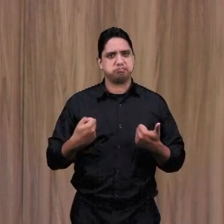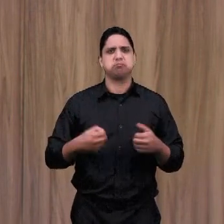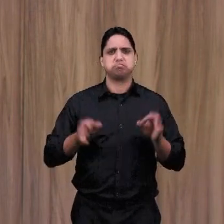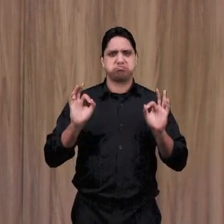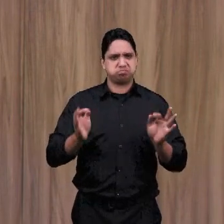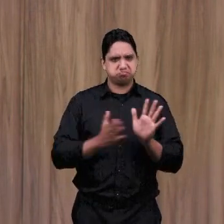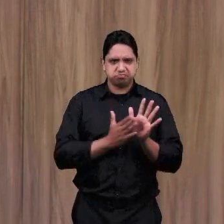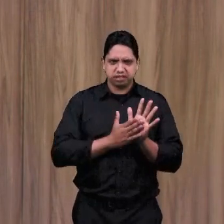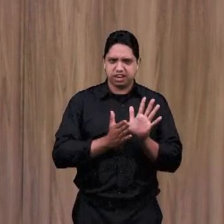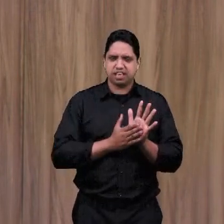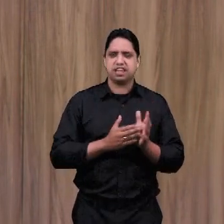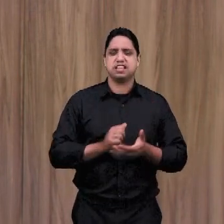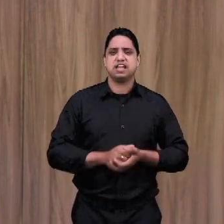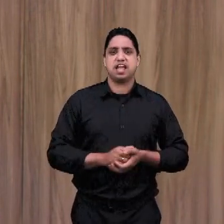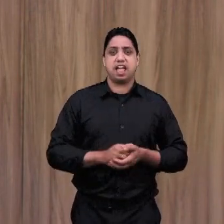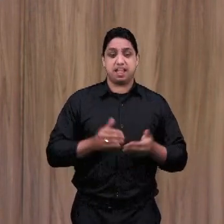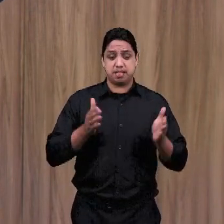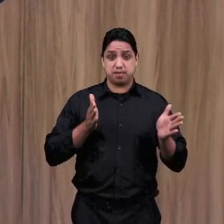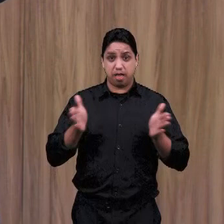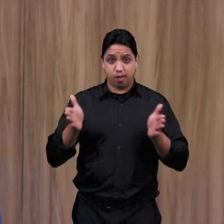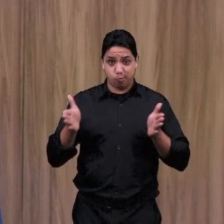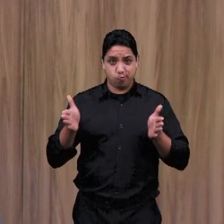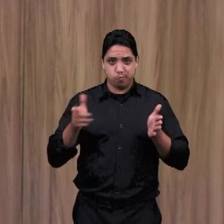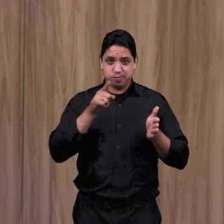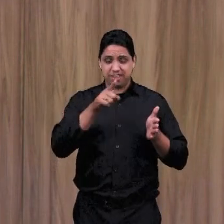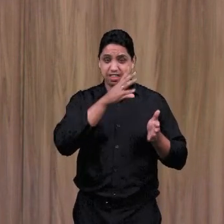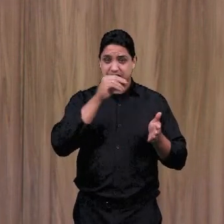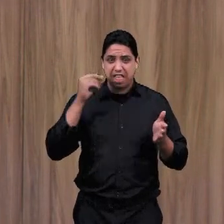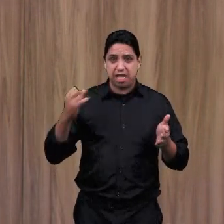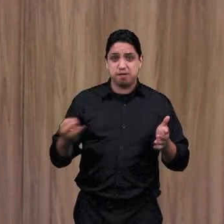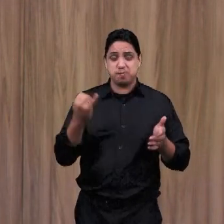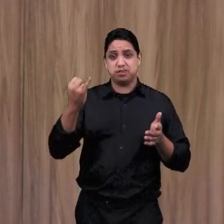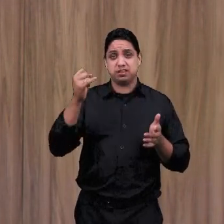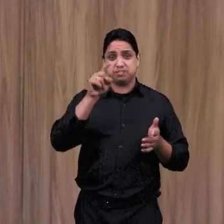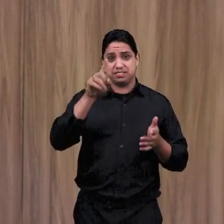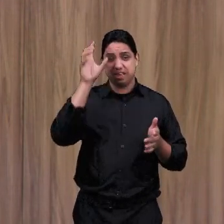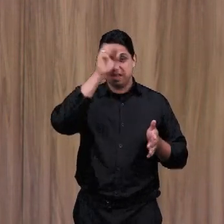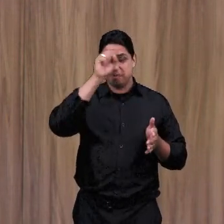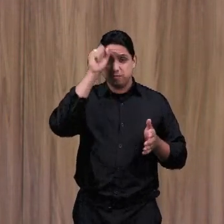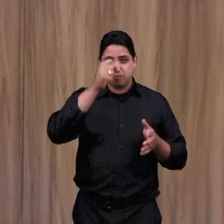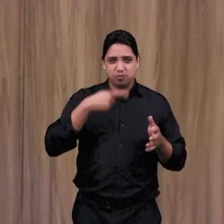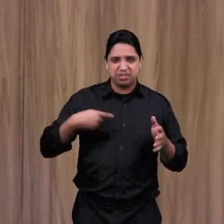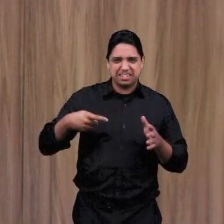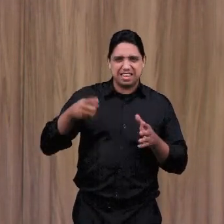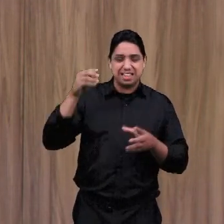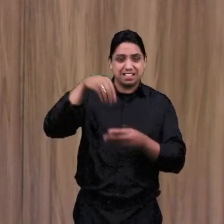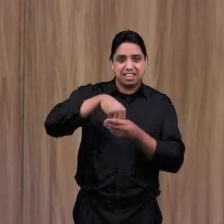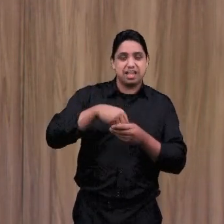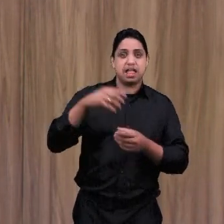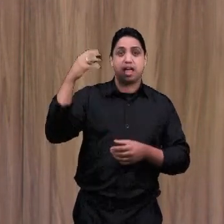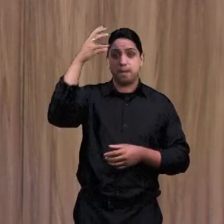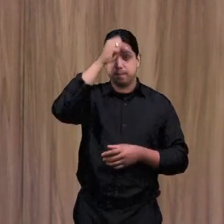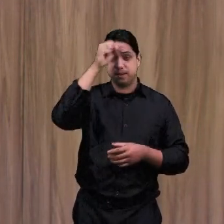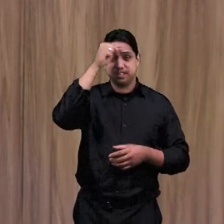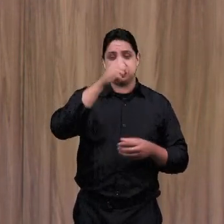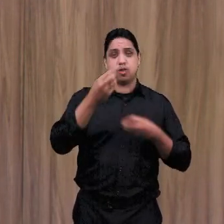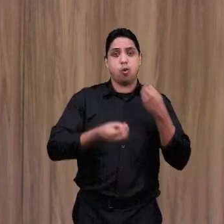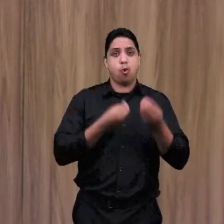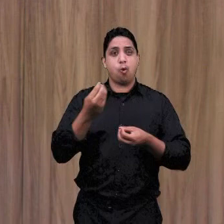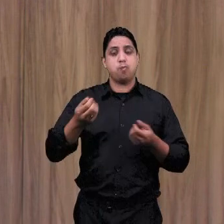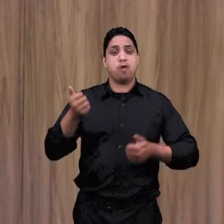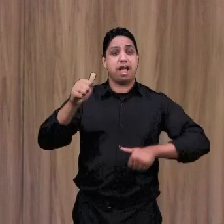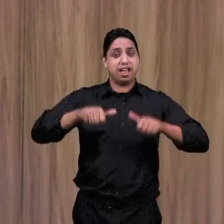Exactement, les adolescents. Dans cette phase, il est très important que vous soyez impliqués dans les activités de